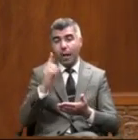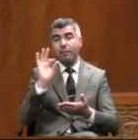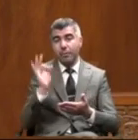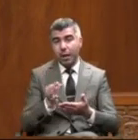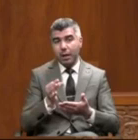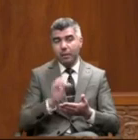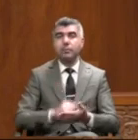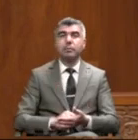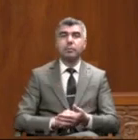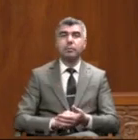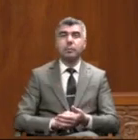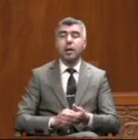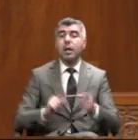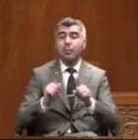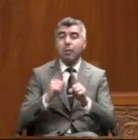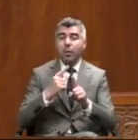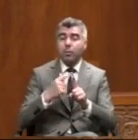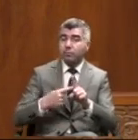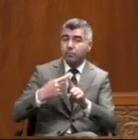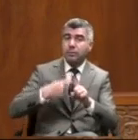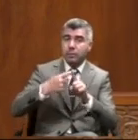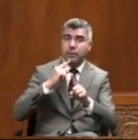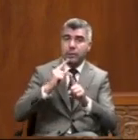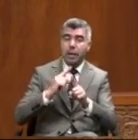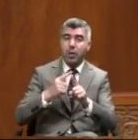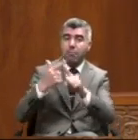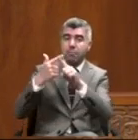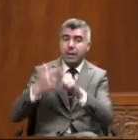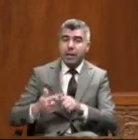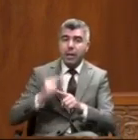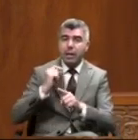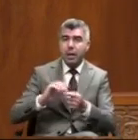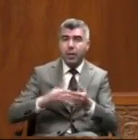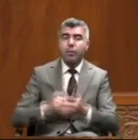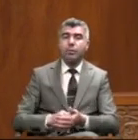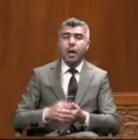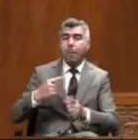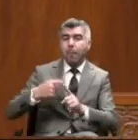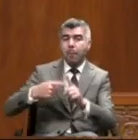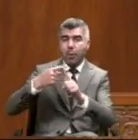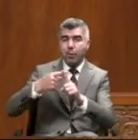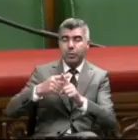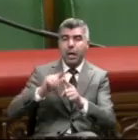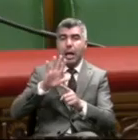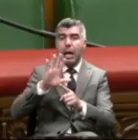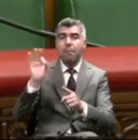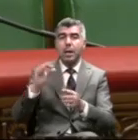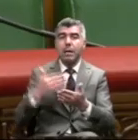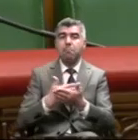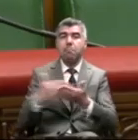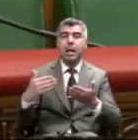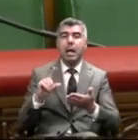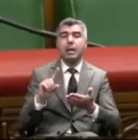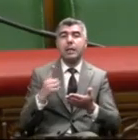رغم التحملات الاضافيه للميزانيه العموميه والتي فاقت 40 مليار درهم